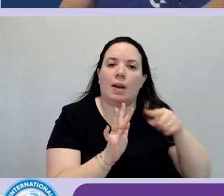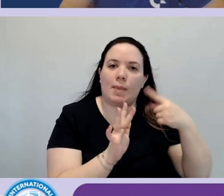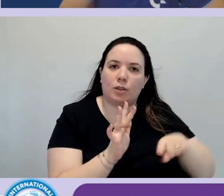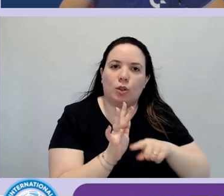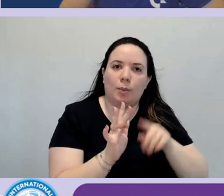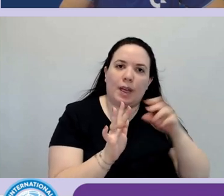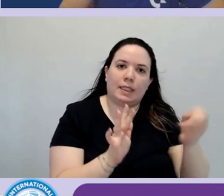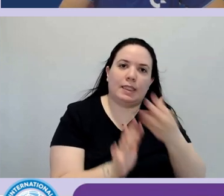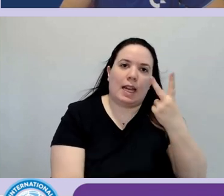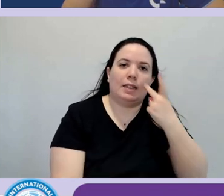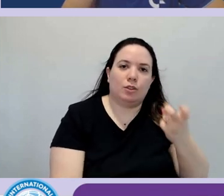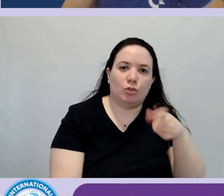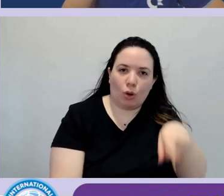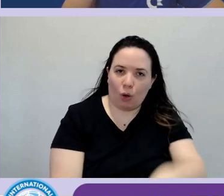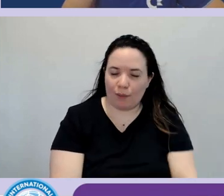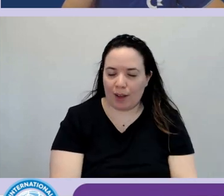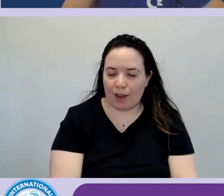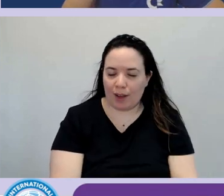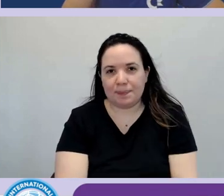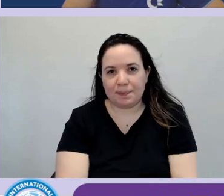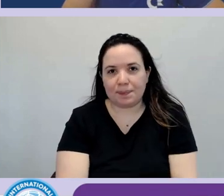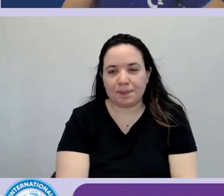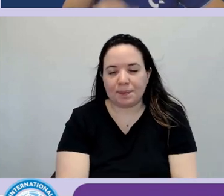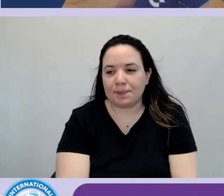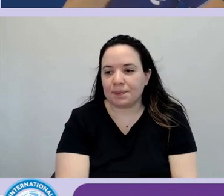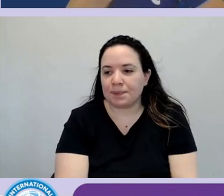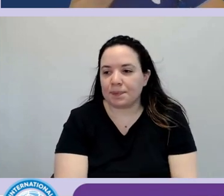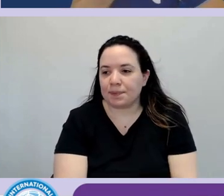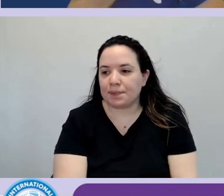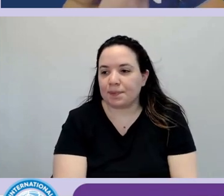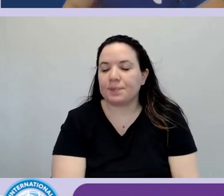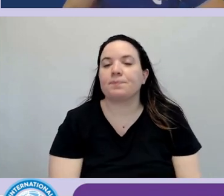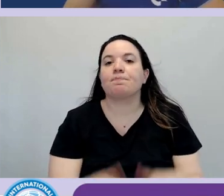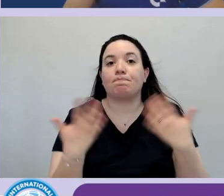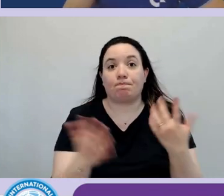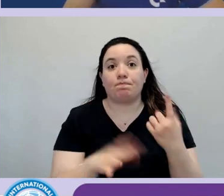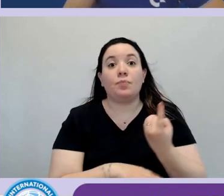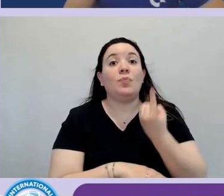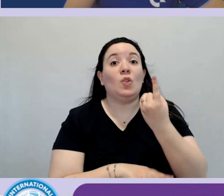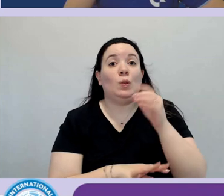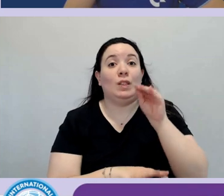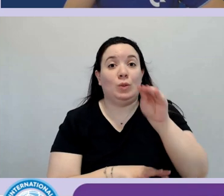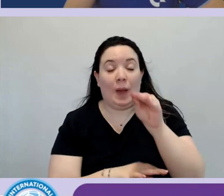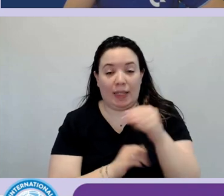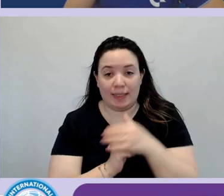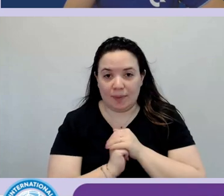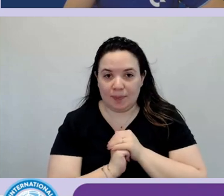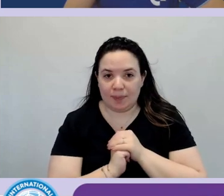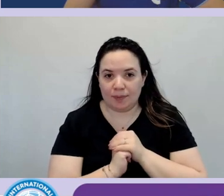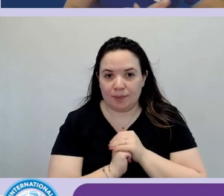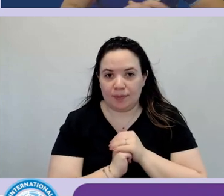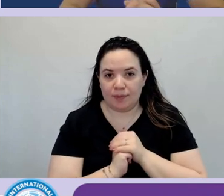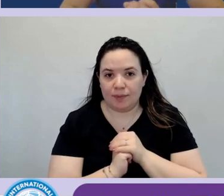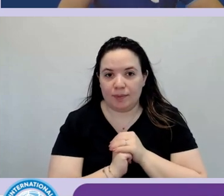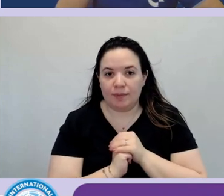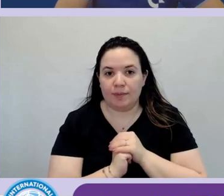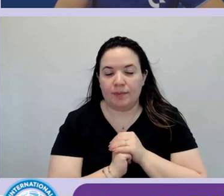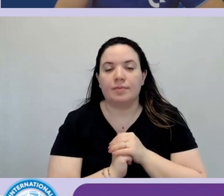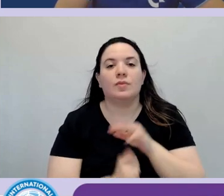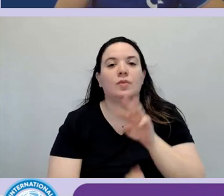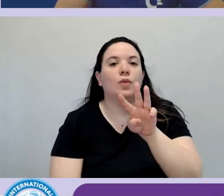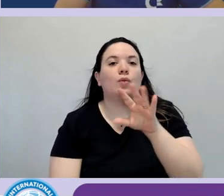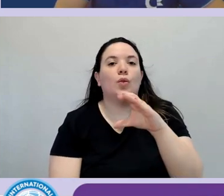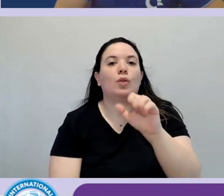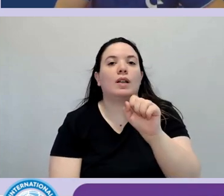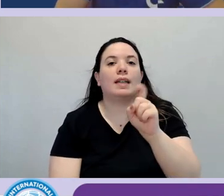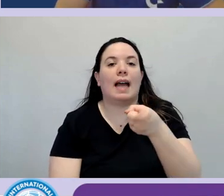dove troverete queste slide poi una domanda riguardo